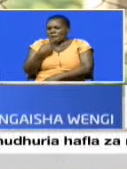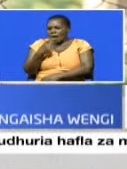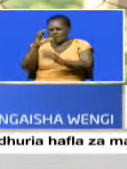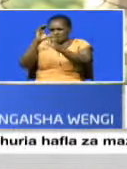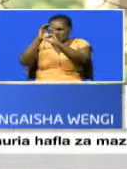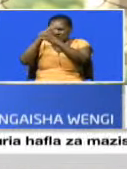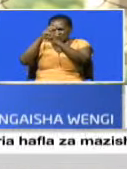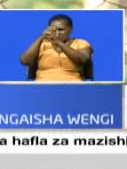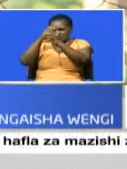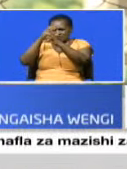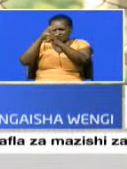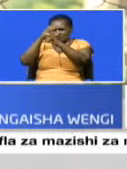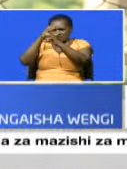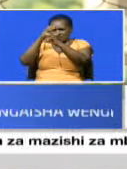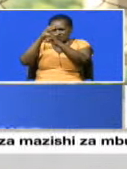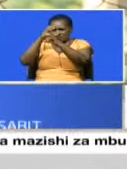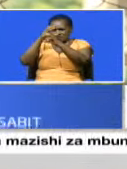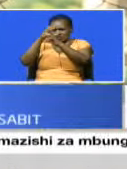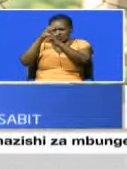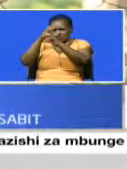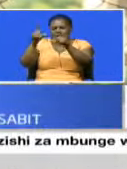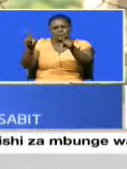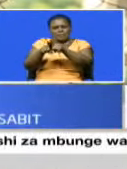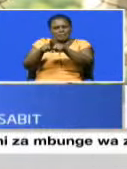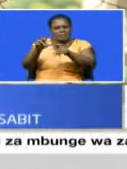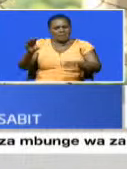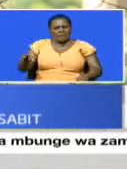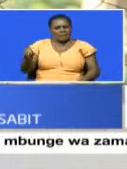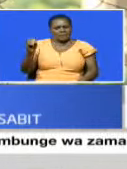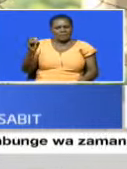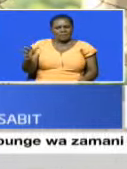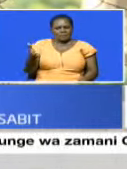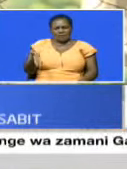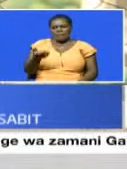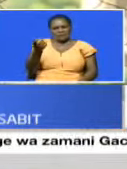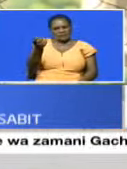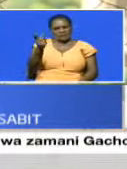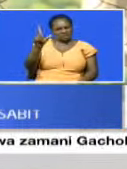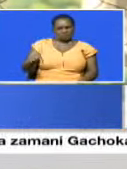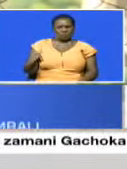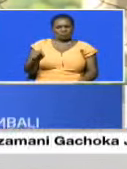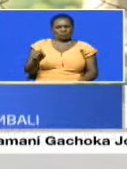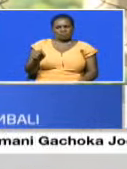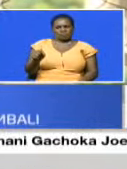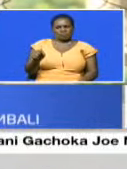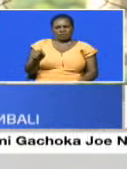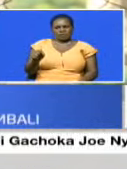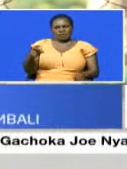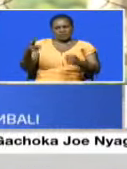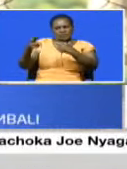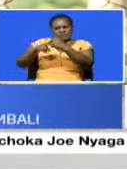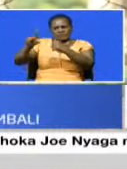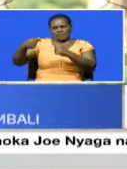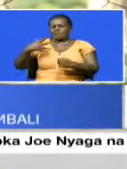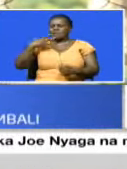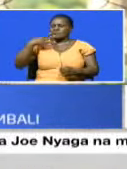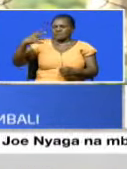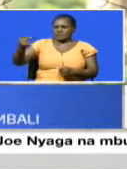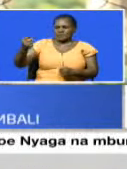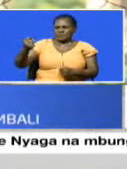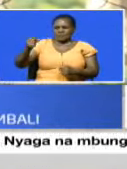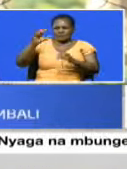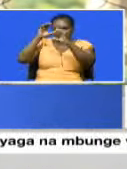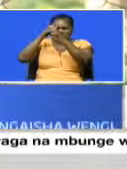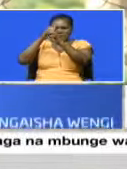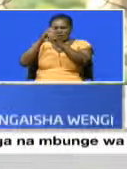scan huko pia iko juu. Hapa ni kidogo, nalipa shilingi 7,500. Skani